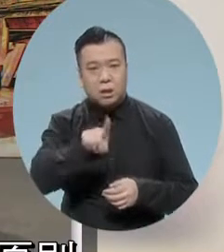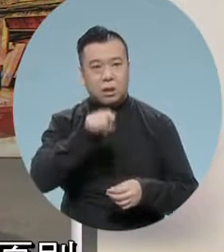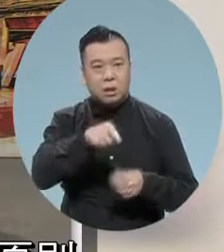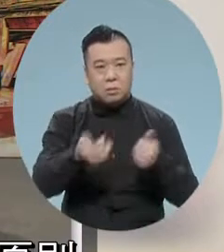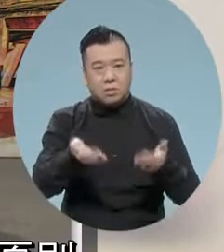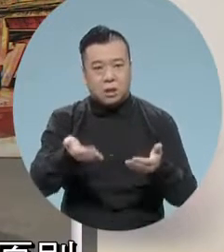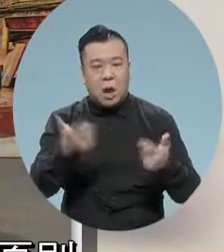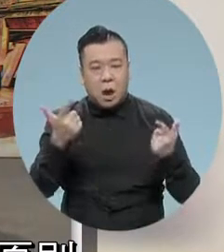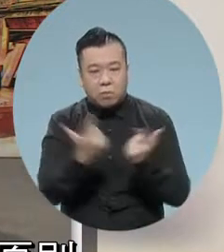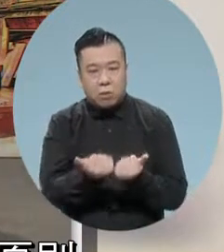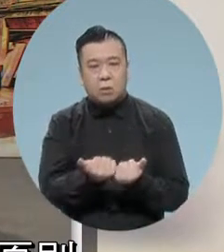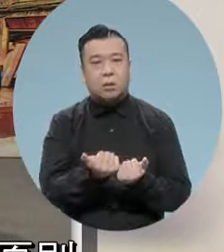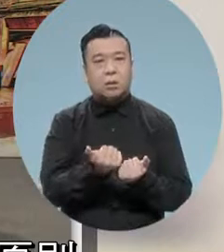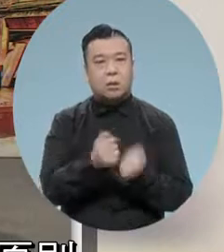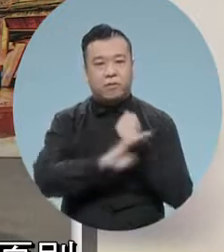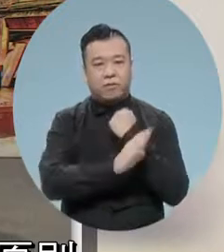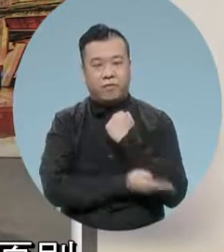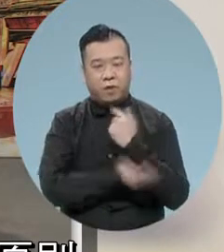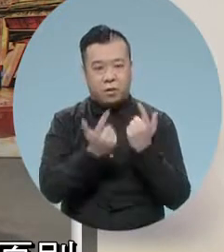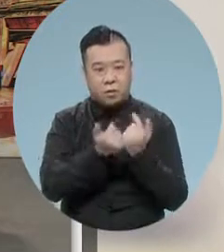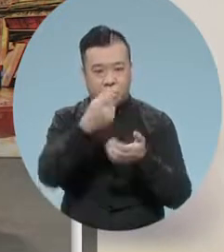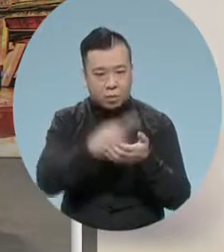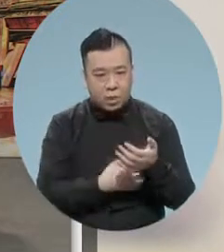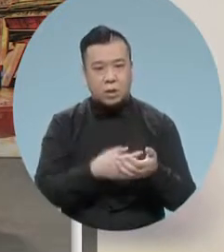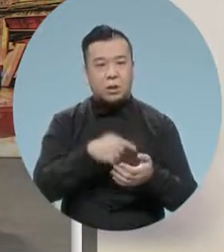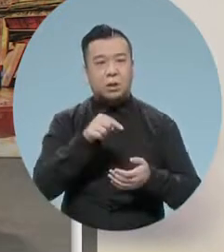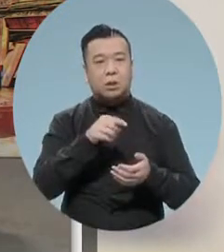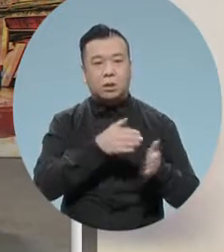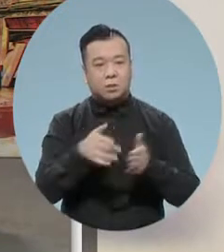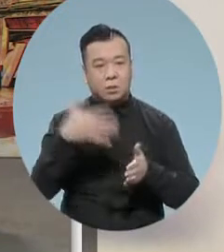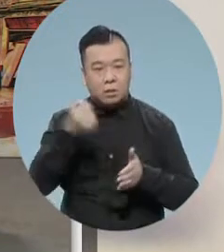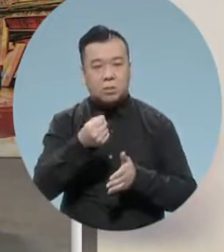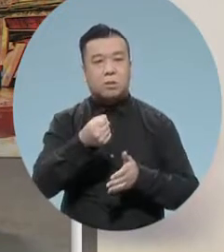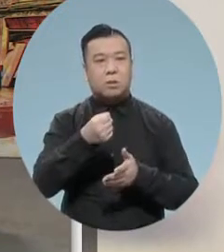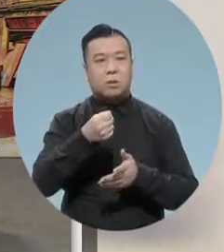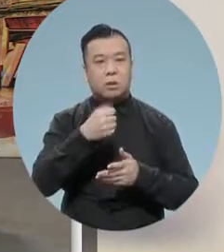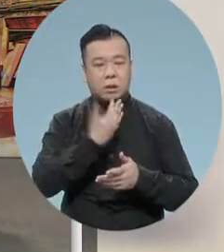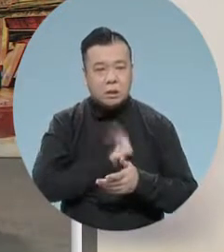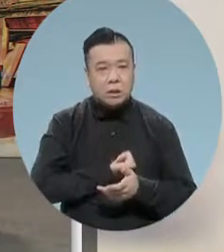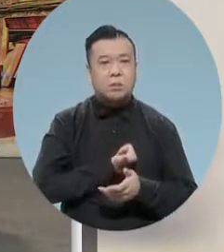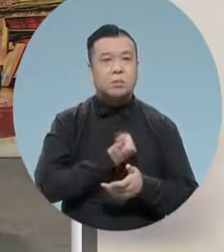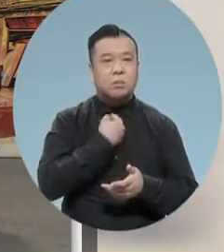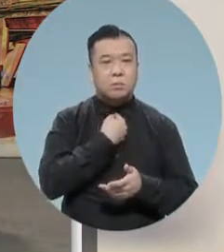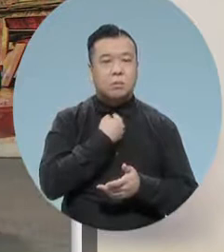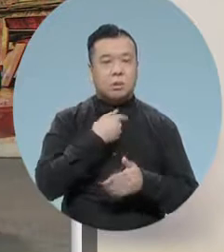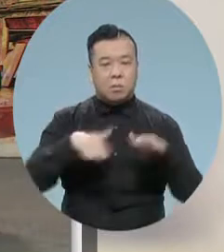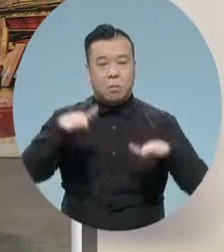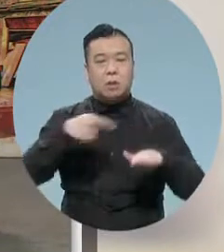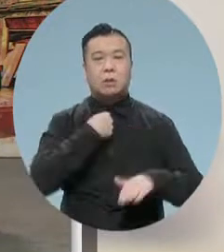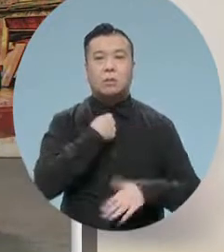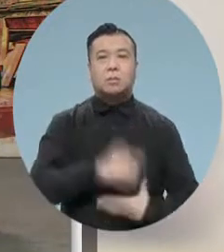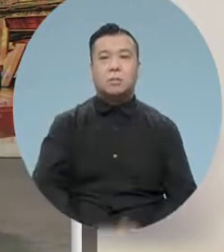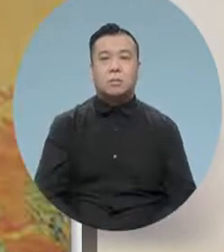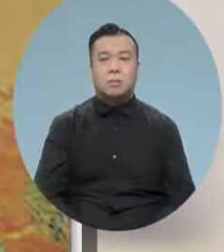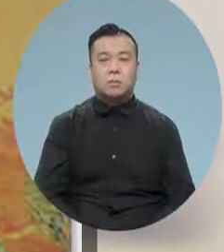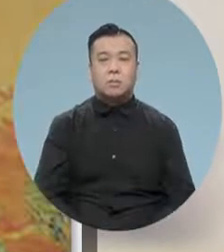比較合乎一個法律常規或者原則的一套權利和義務所平衡的一套